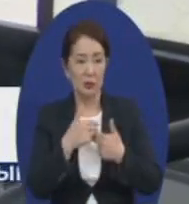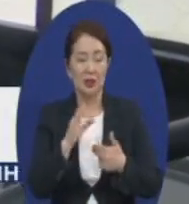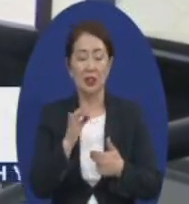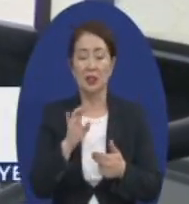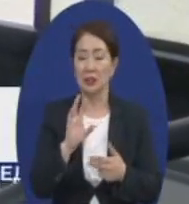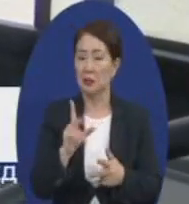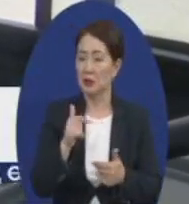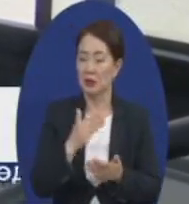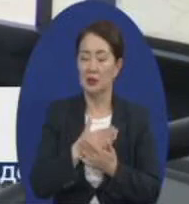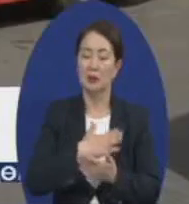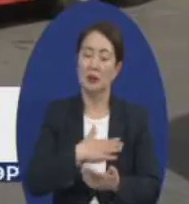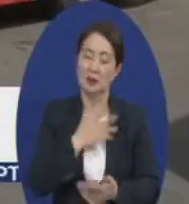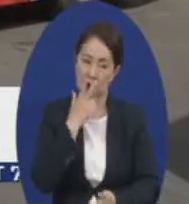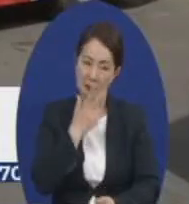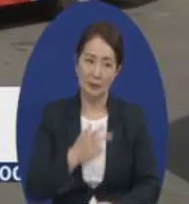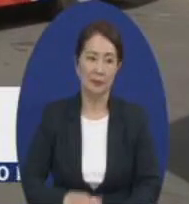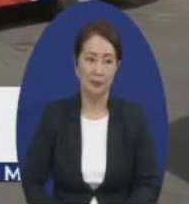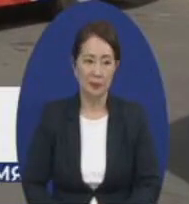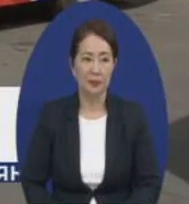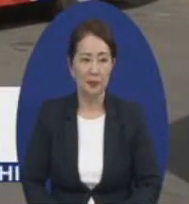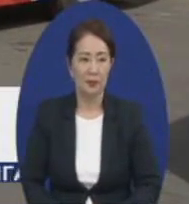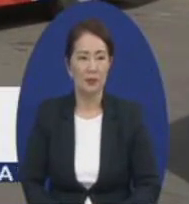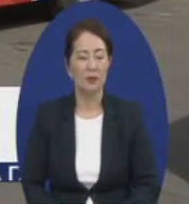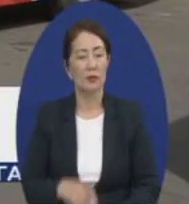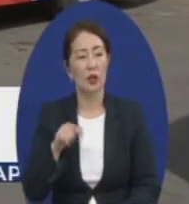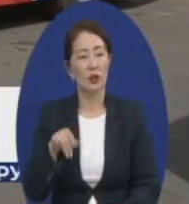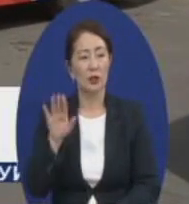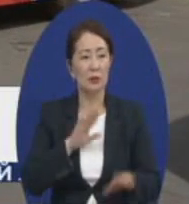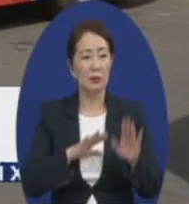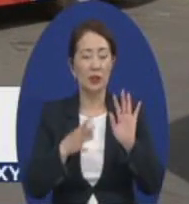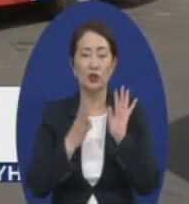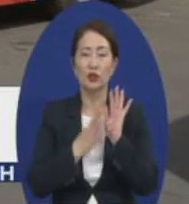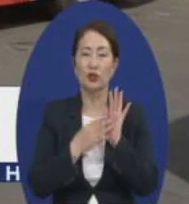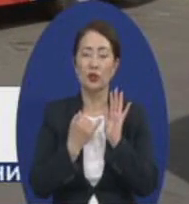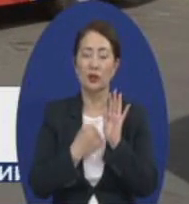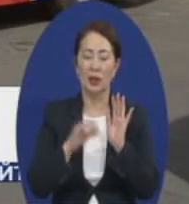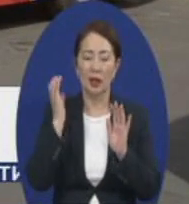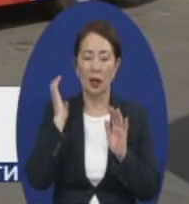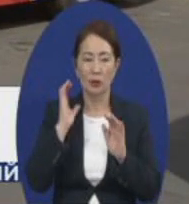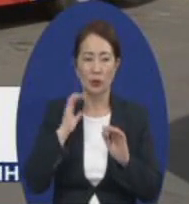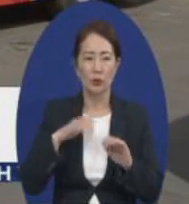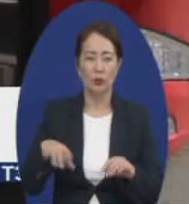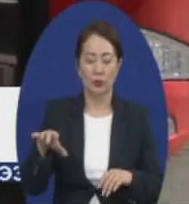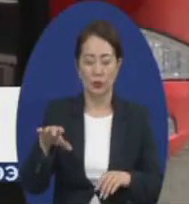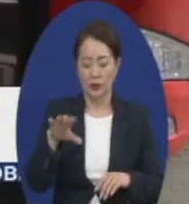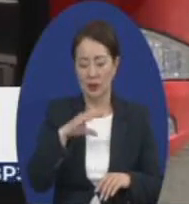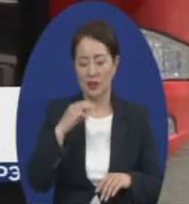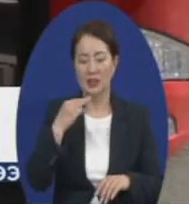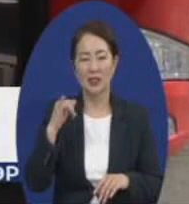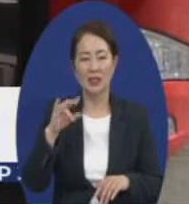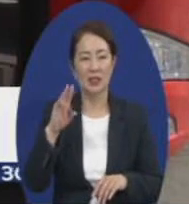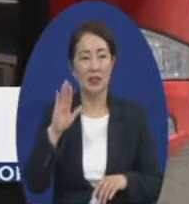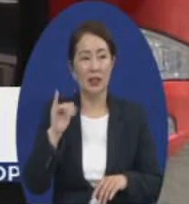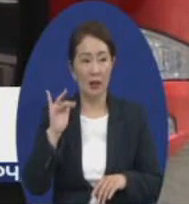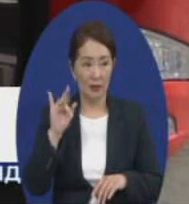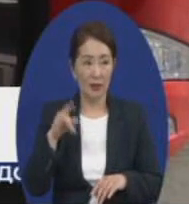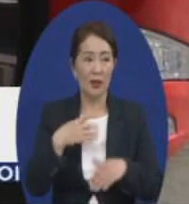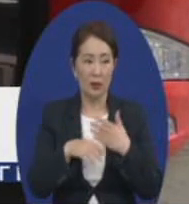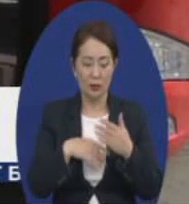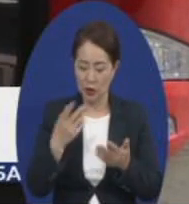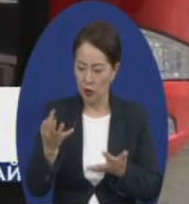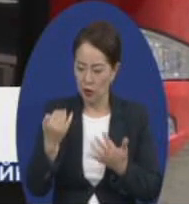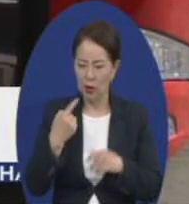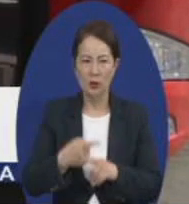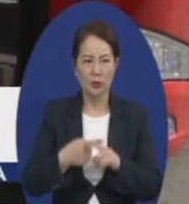болохоор их баяртай байна. Өнөөдрийн байдлаар 960 орчим автобус нийтийн тээврийн үйлчлэгэнд явж байна. Эдгээрийн